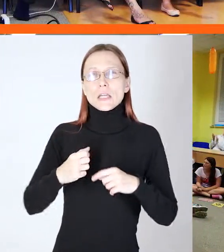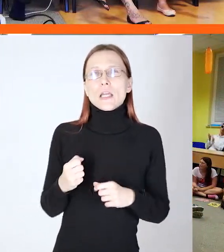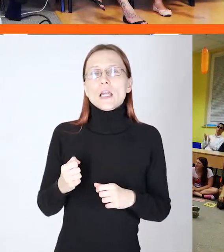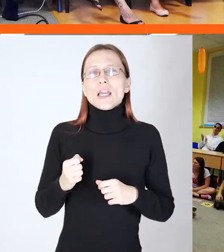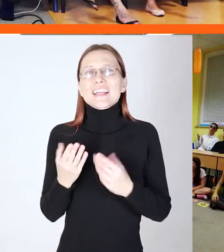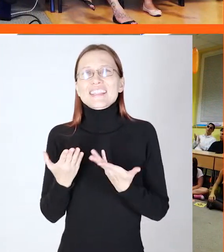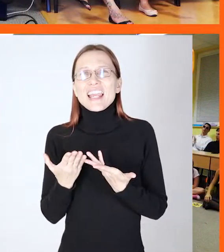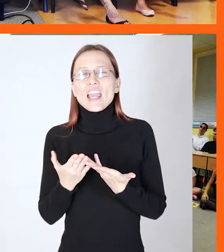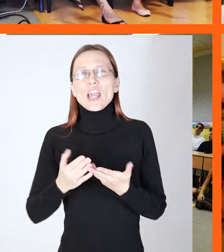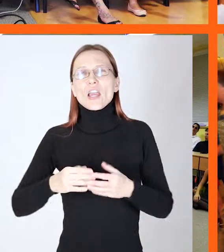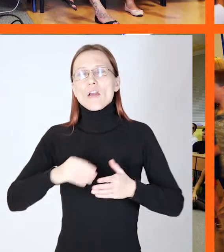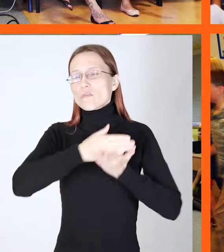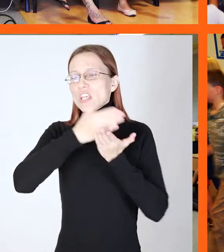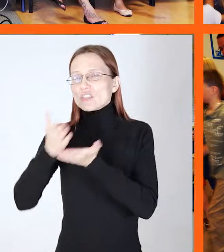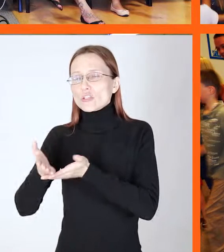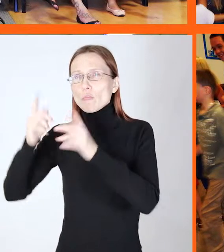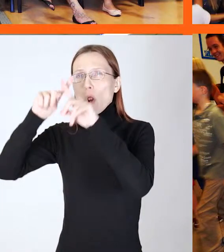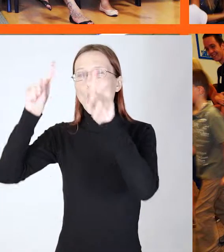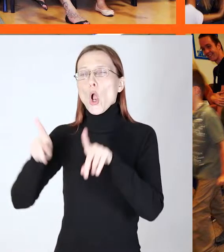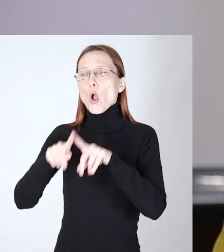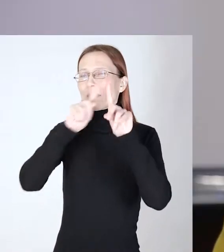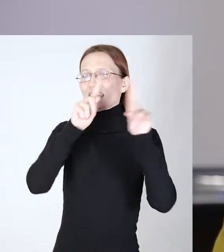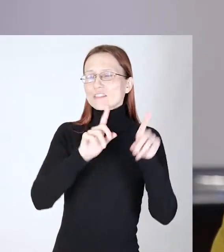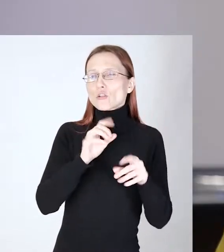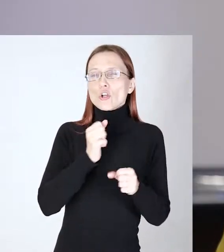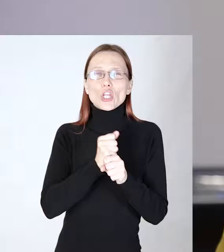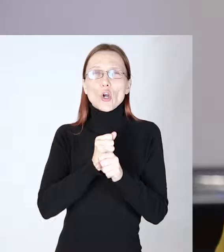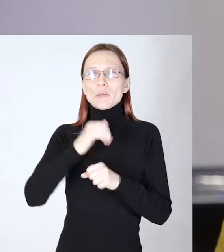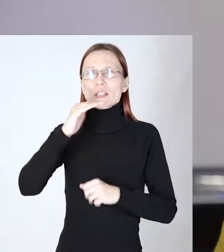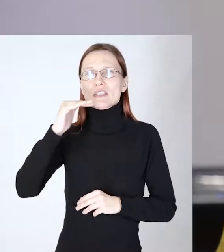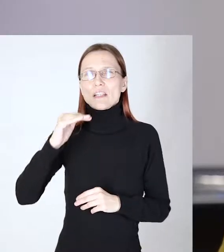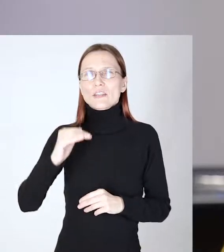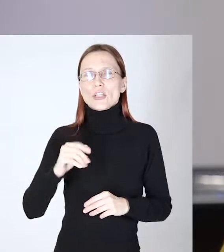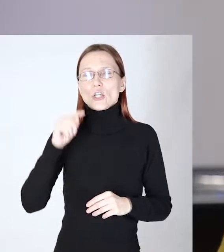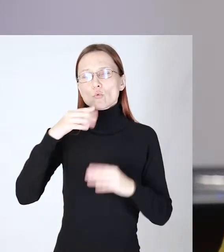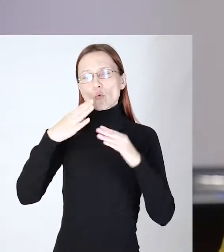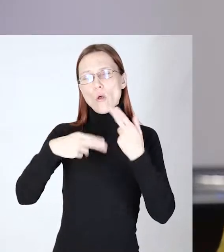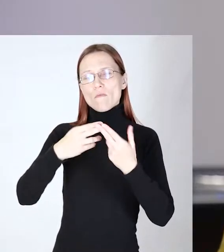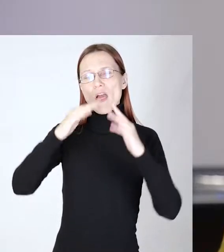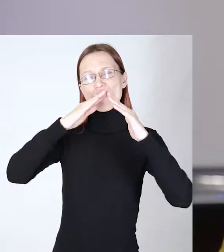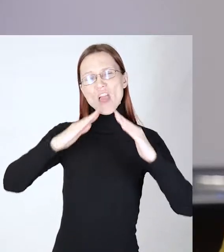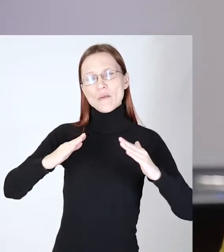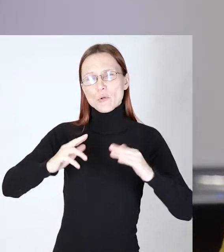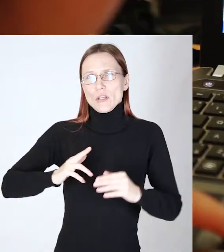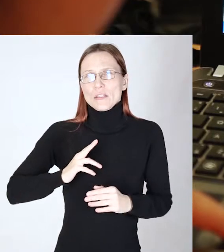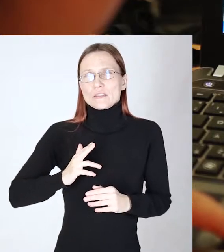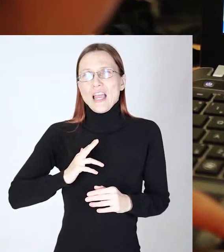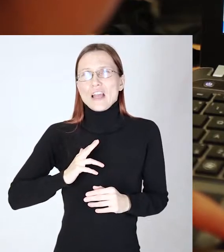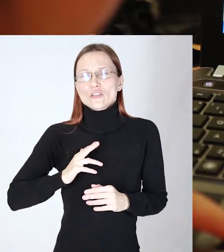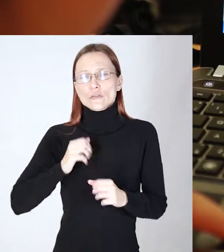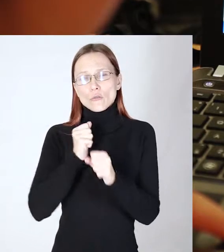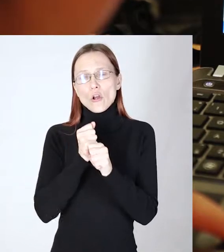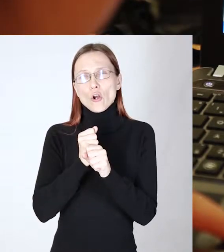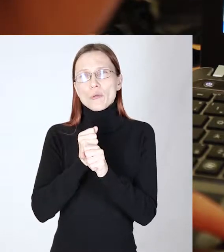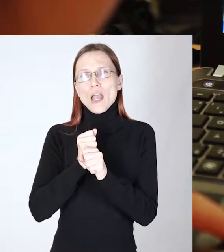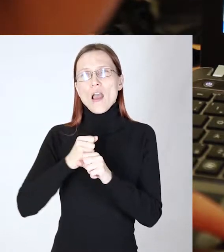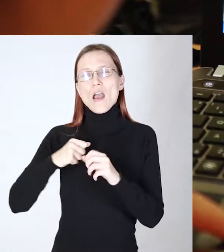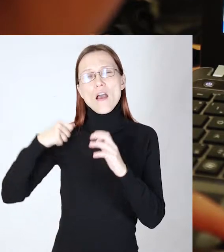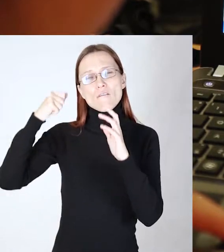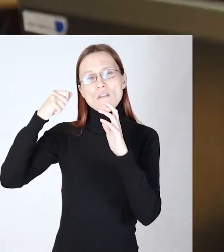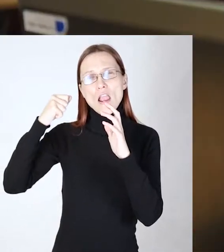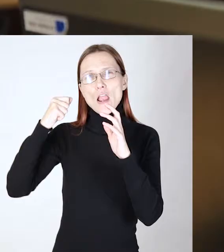produktom bol komiks, ktorý vytvárali deti. Tu na tábore zažito, deti natáčajú videá, učia sa robiť animácie,